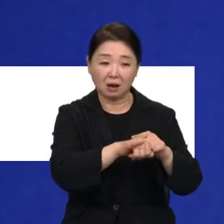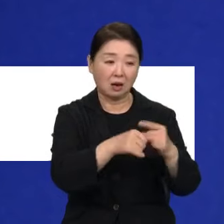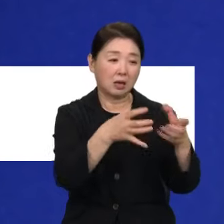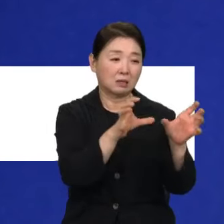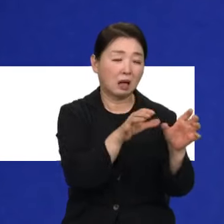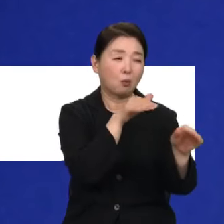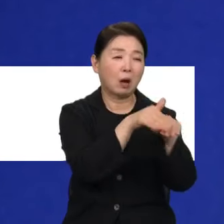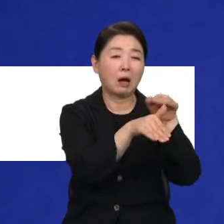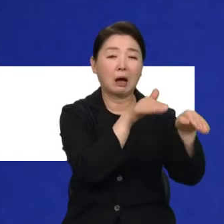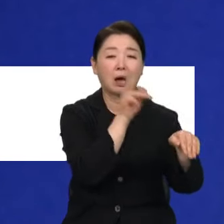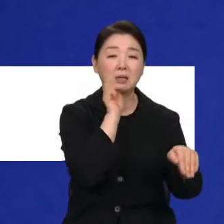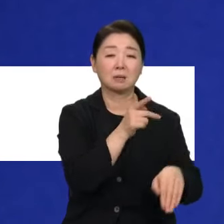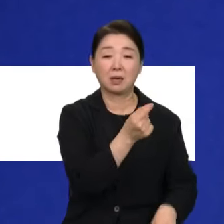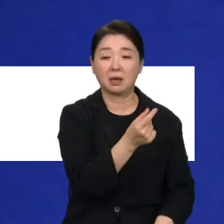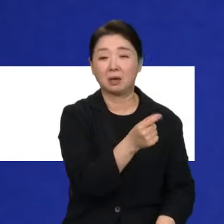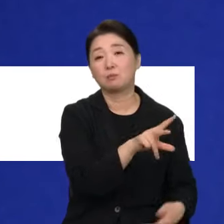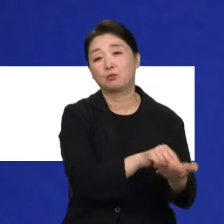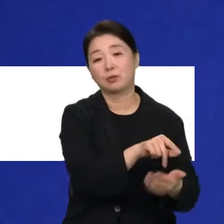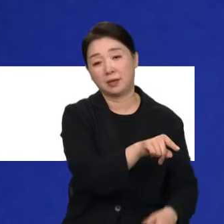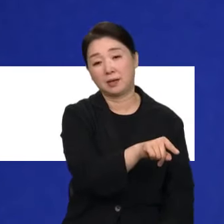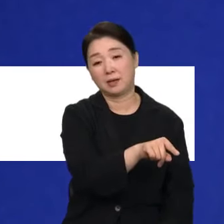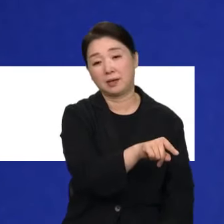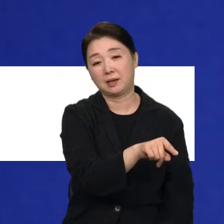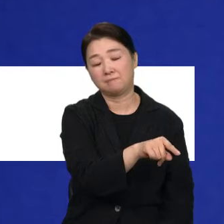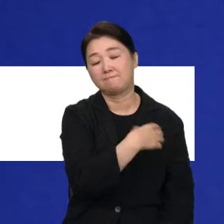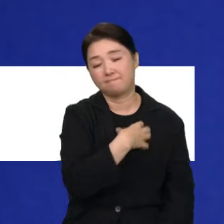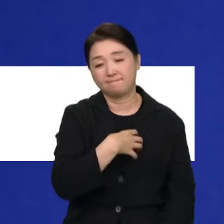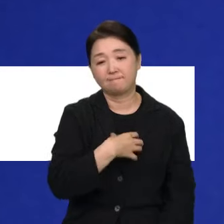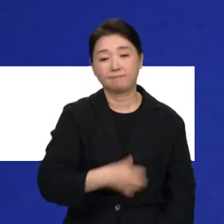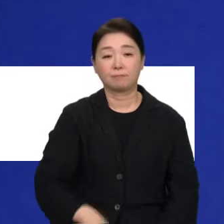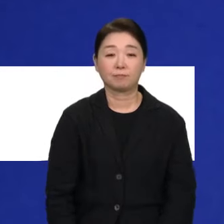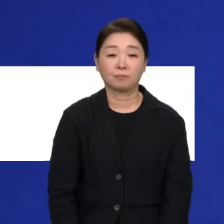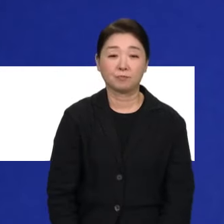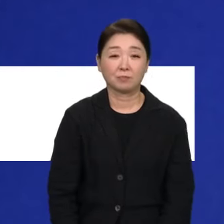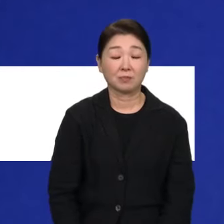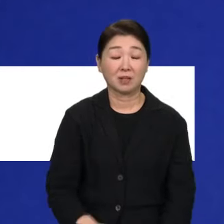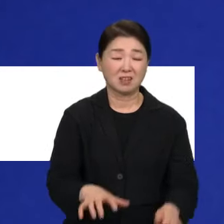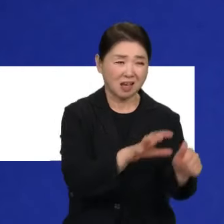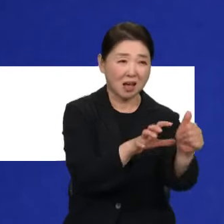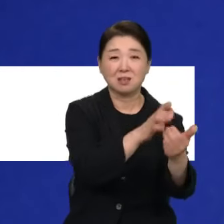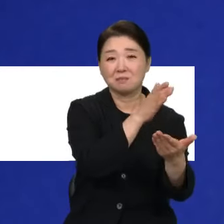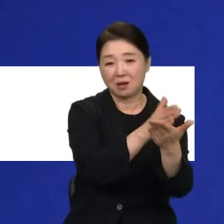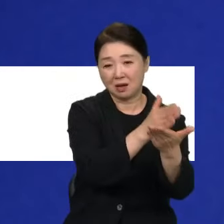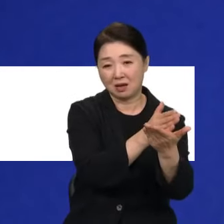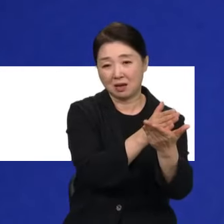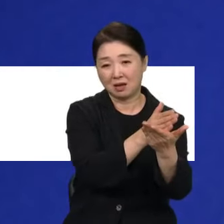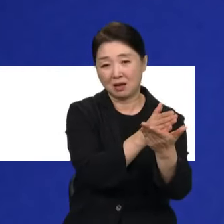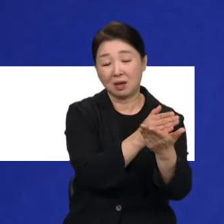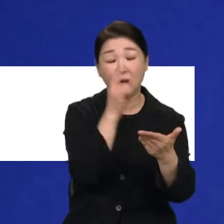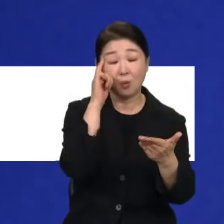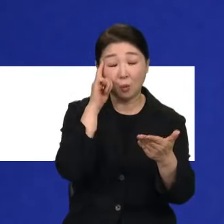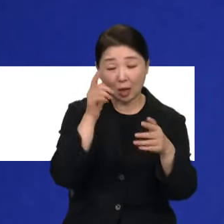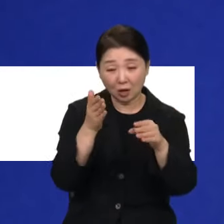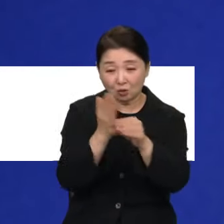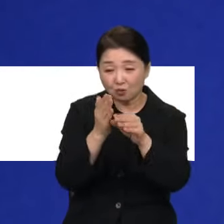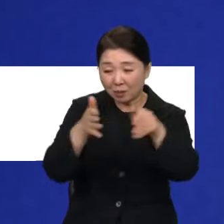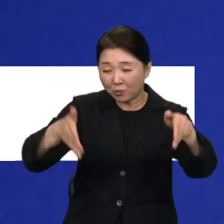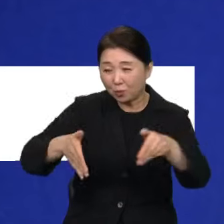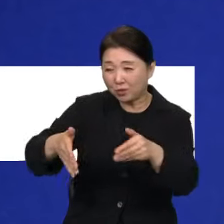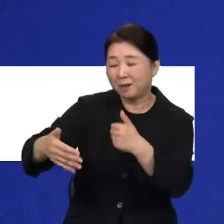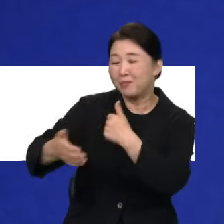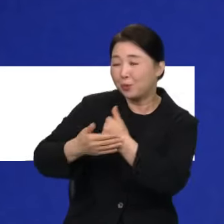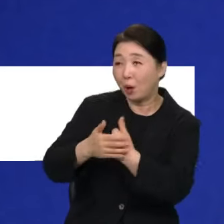지나치게 관여하는 것 같아서 좀 염려가 많습니다. 그렇게 하지 않아야 중도층을 견인해 내고